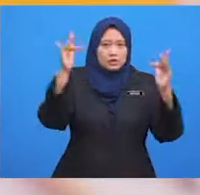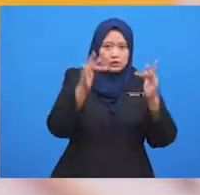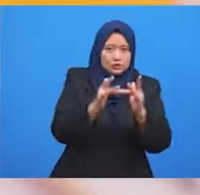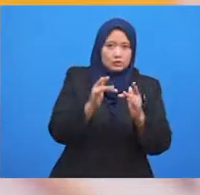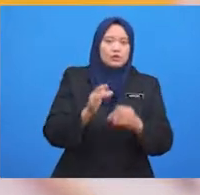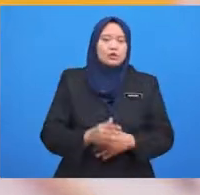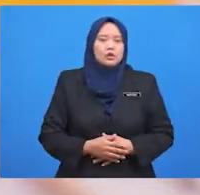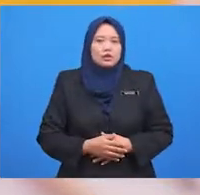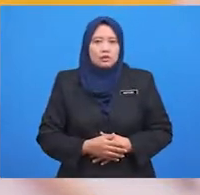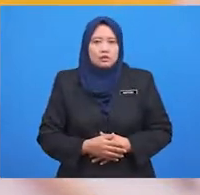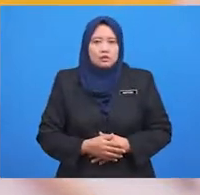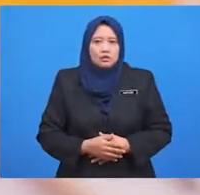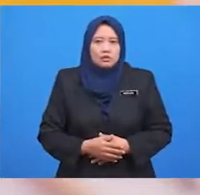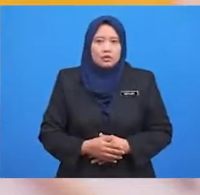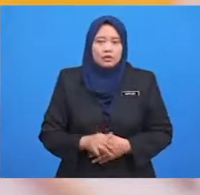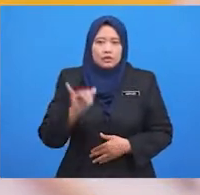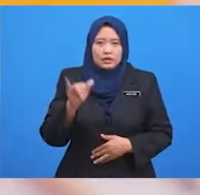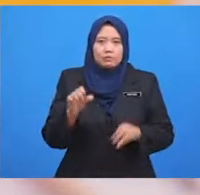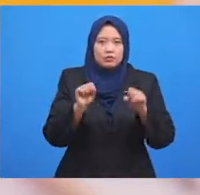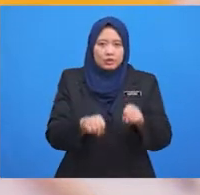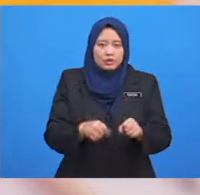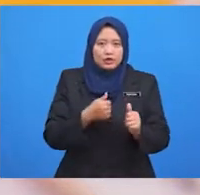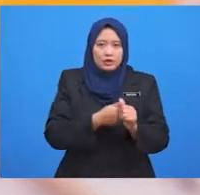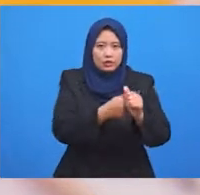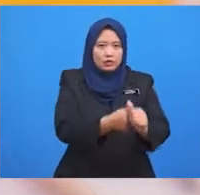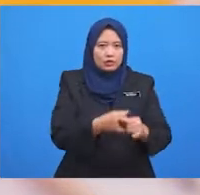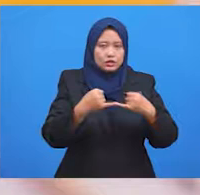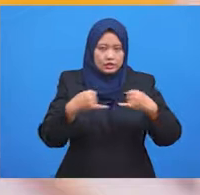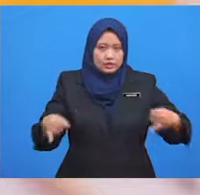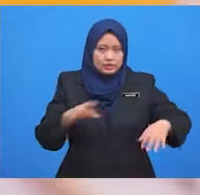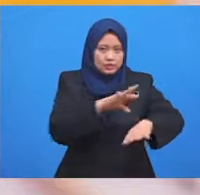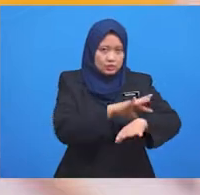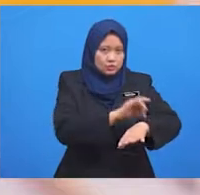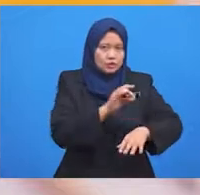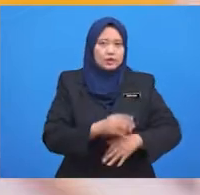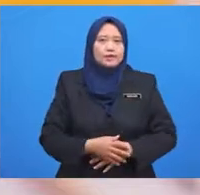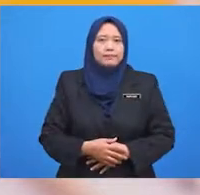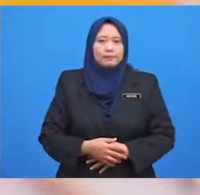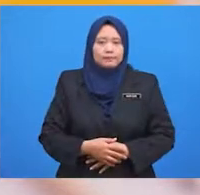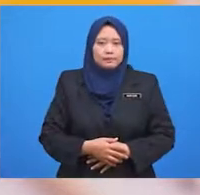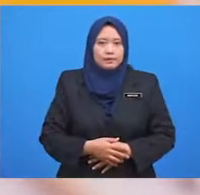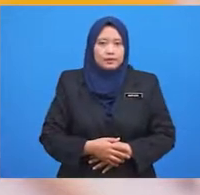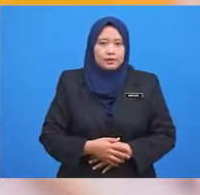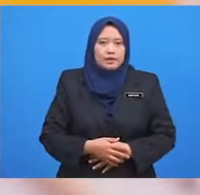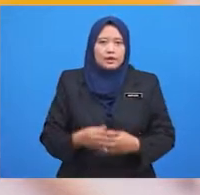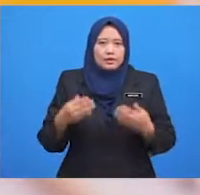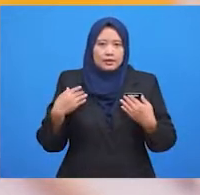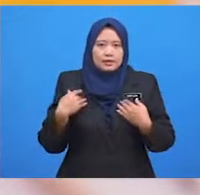brosur pakej rawatan antara jenis-jenis rawatan badan yang ditawarkan di salon.